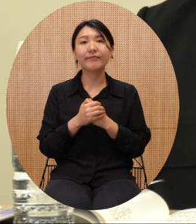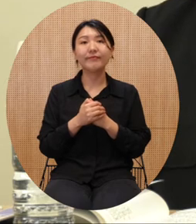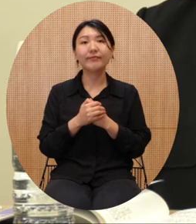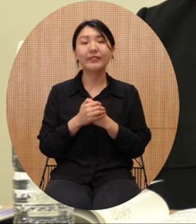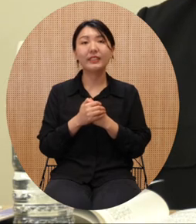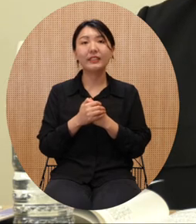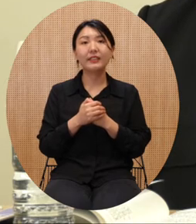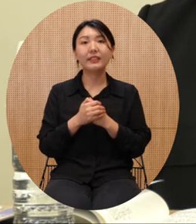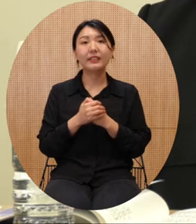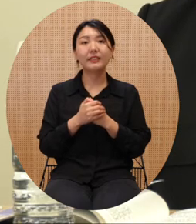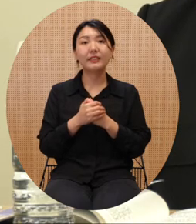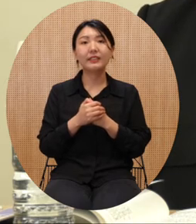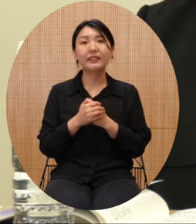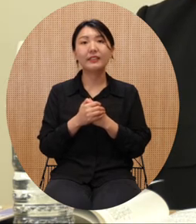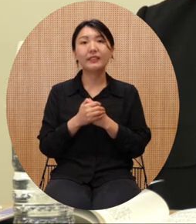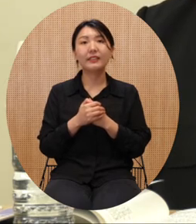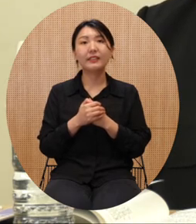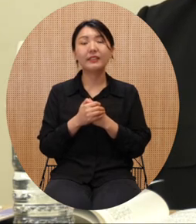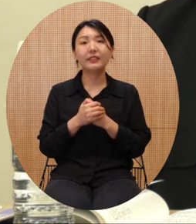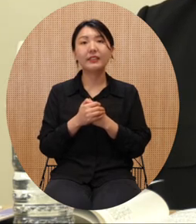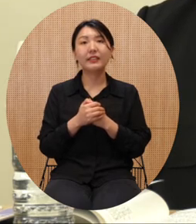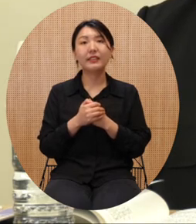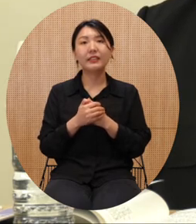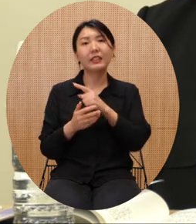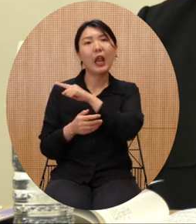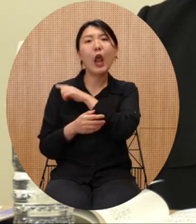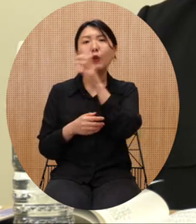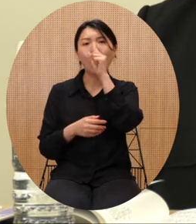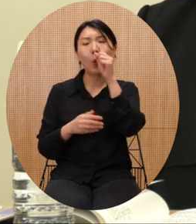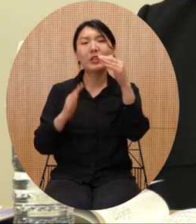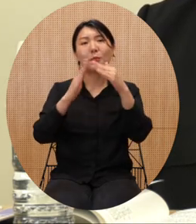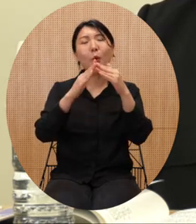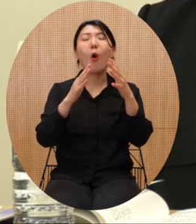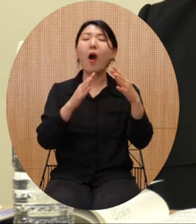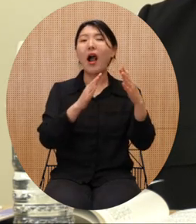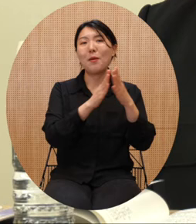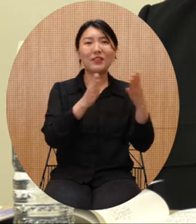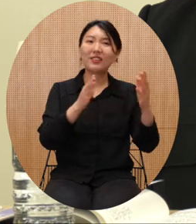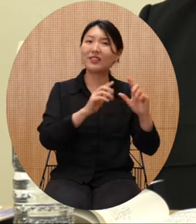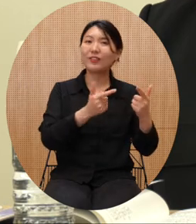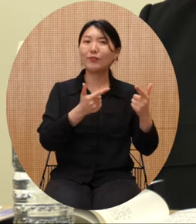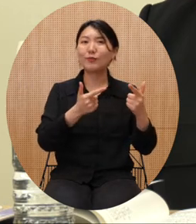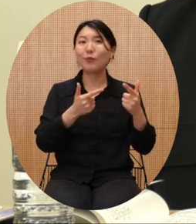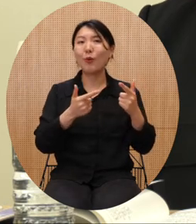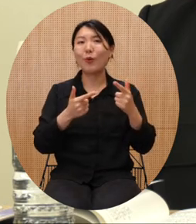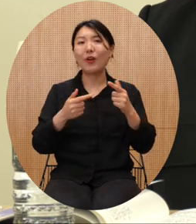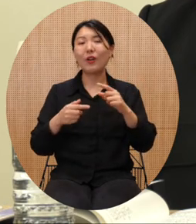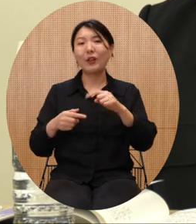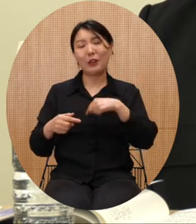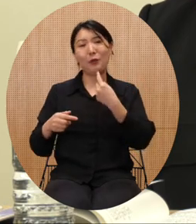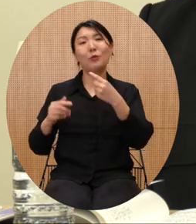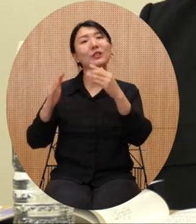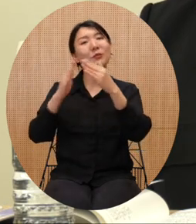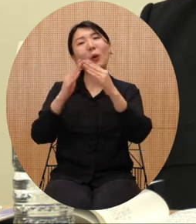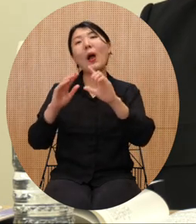그래서 제일 좋은 집은 아파트도 아니고 뭐 전원주택도 아니고 저희 아이들이